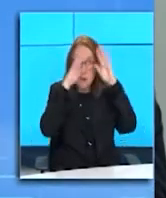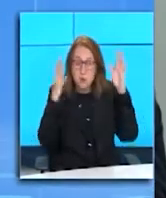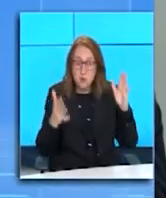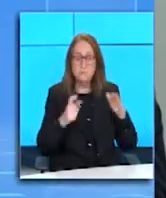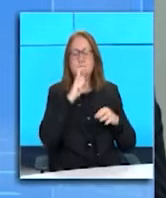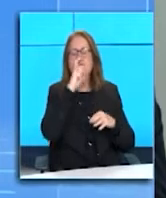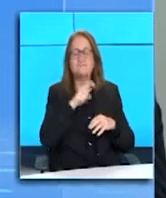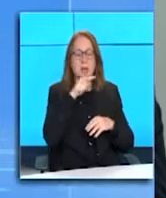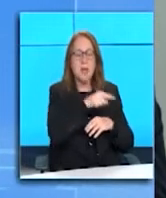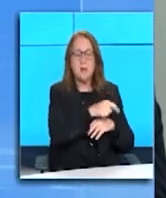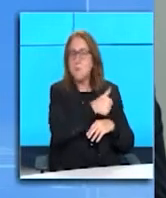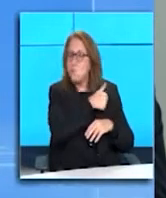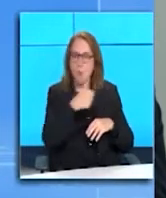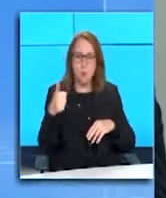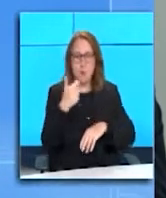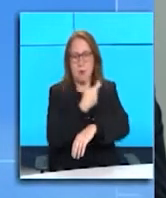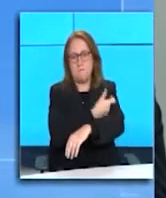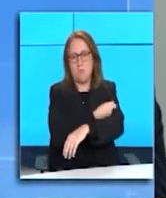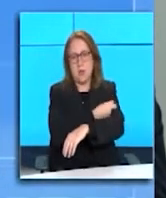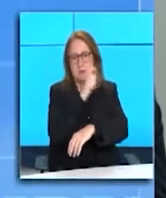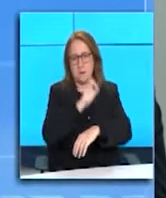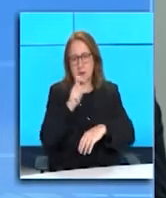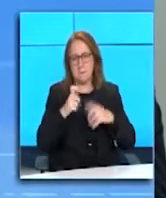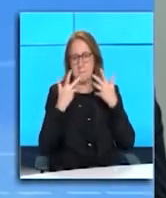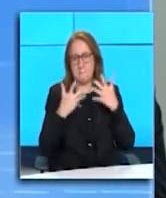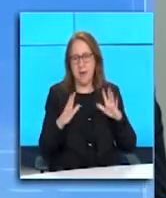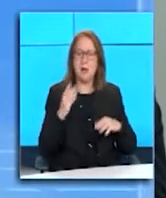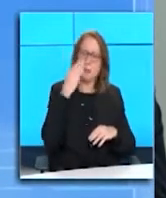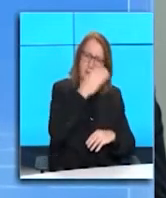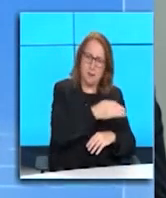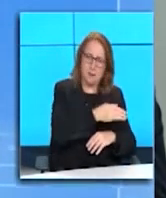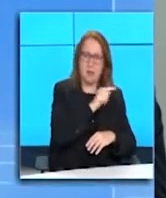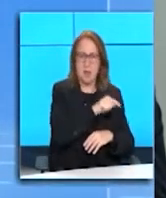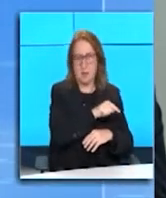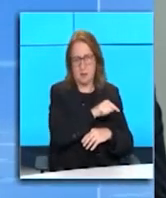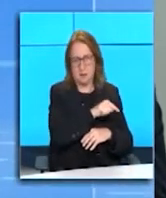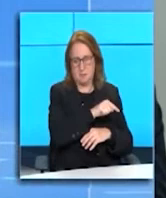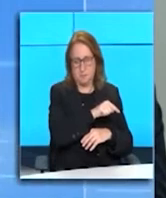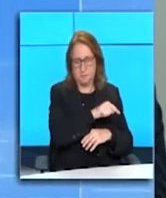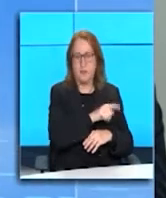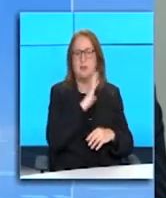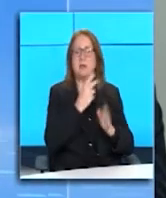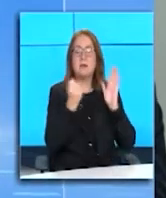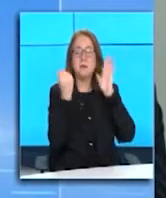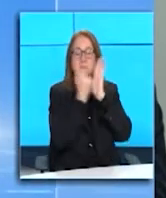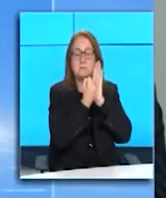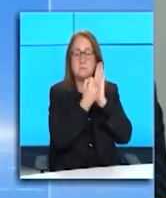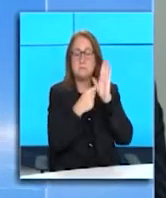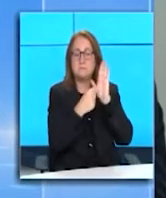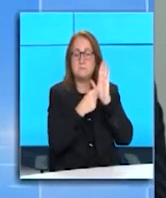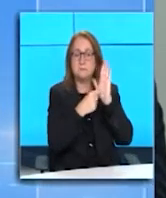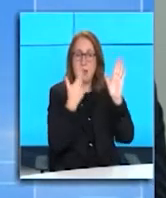πέρα η δυνατότητα θα είναι μόνο με το πιστοποιητικό νόσησης ή το πιστοποιητικό